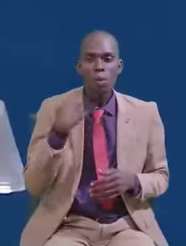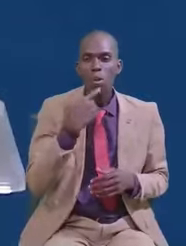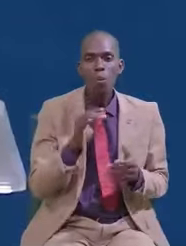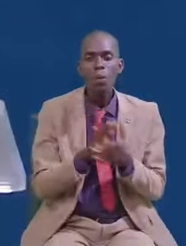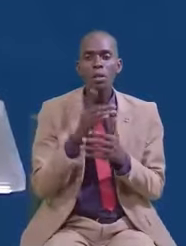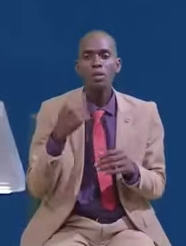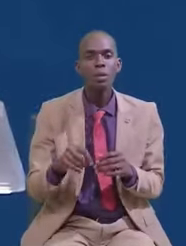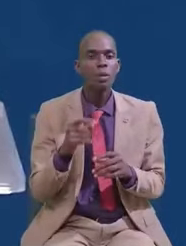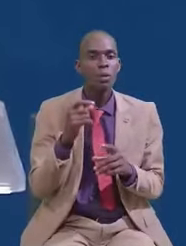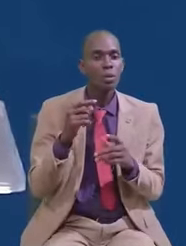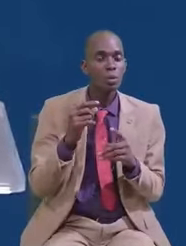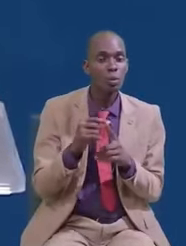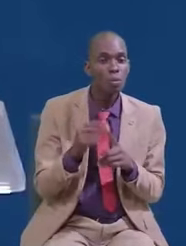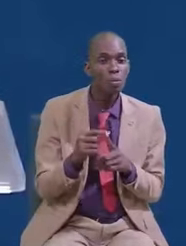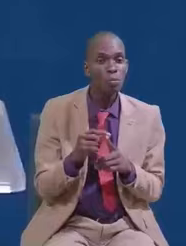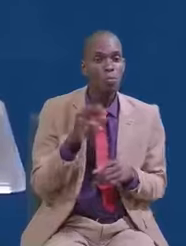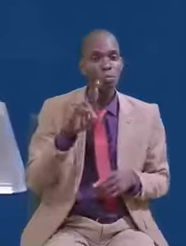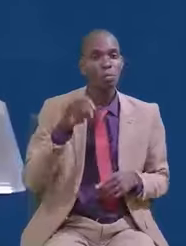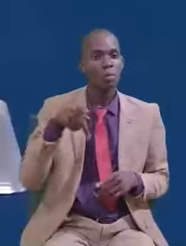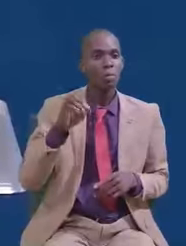ce qui m'est annoncé.